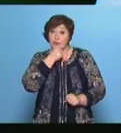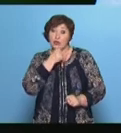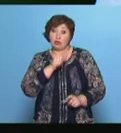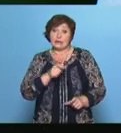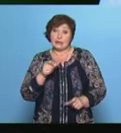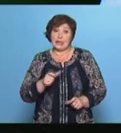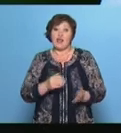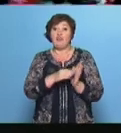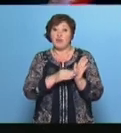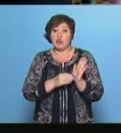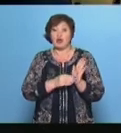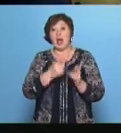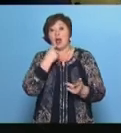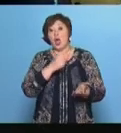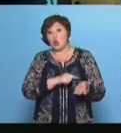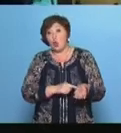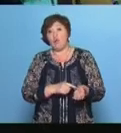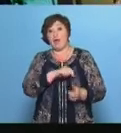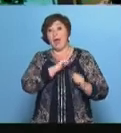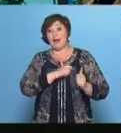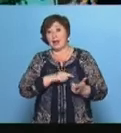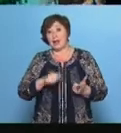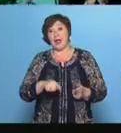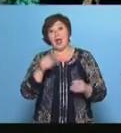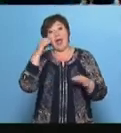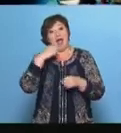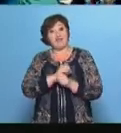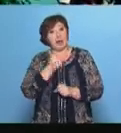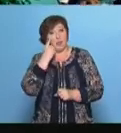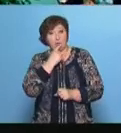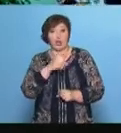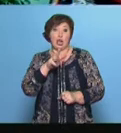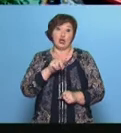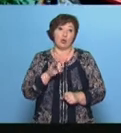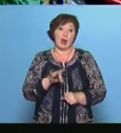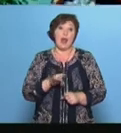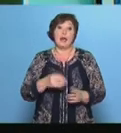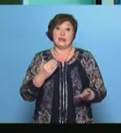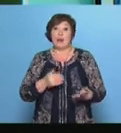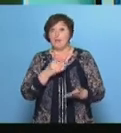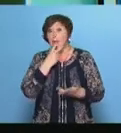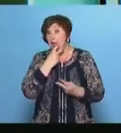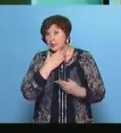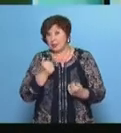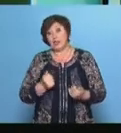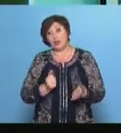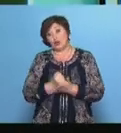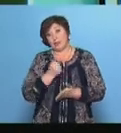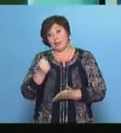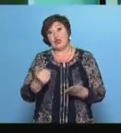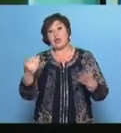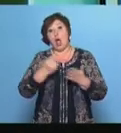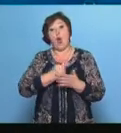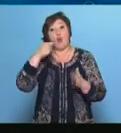В перечне анализы крови, ЭКГ, УЗИ, офтальмолог и ЛОР. Если есть показания, пациент получает направление на углубленное